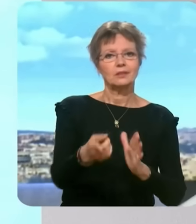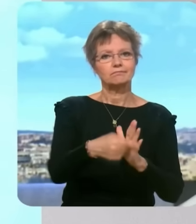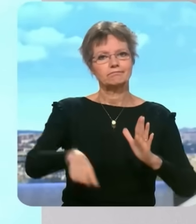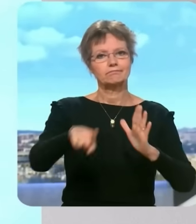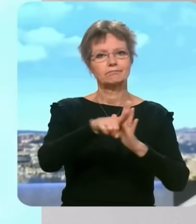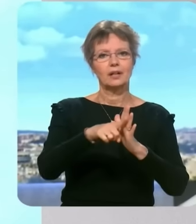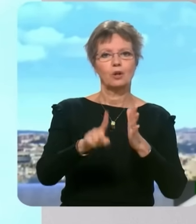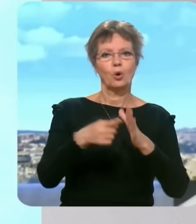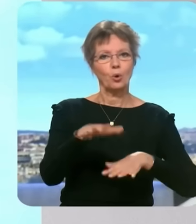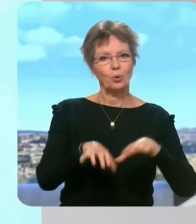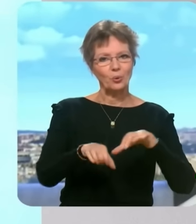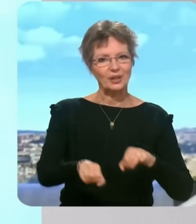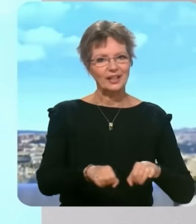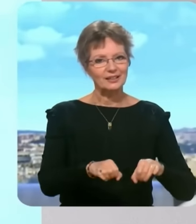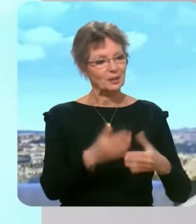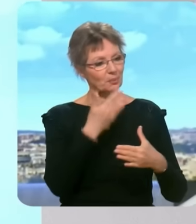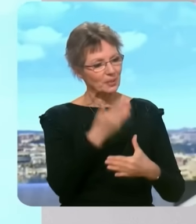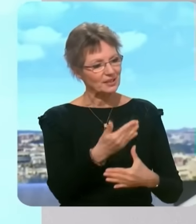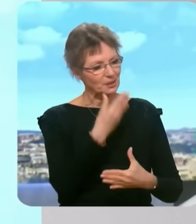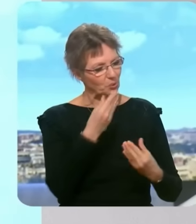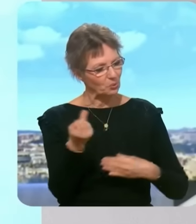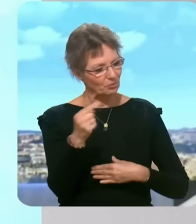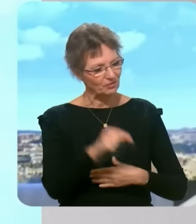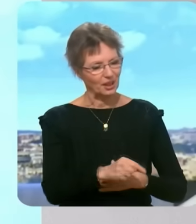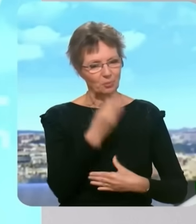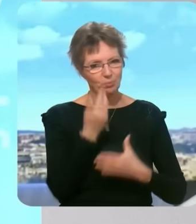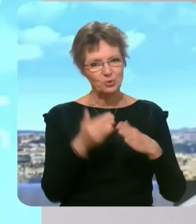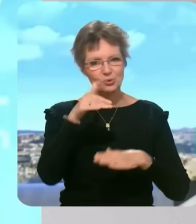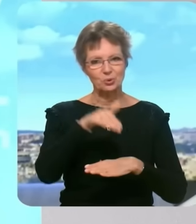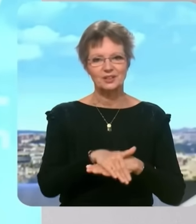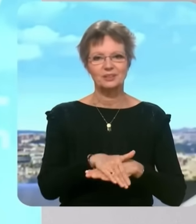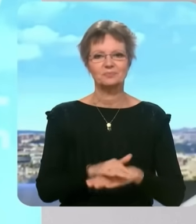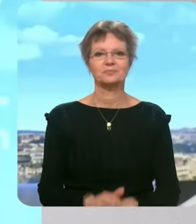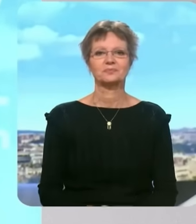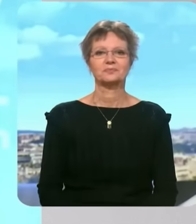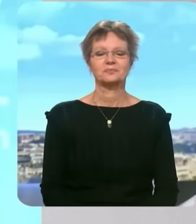européennes, était l'invité des 4V. Merci beaucoup. Merci à vous. Bonne journée. Merci à tous les deux. Merci également à Annick Motta.